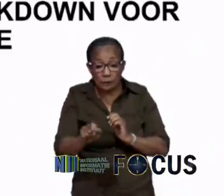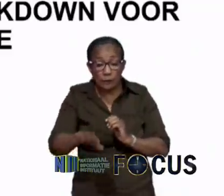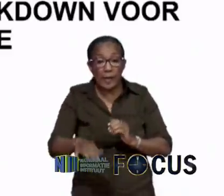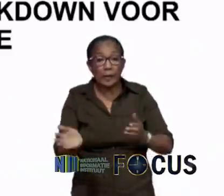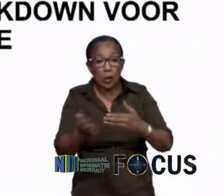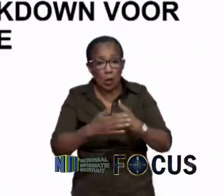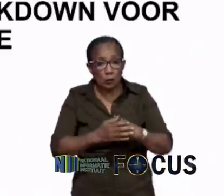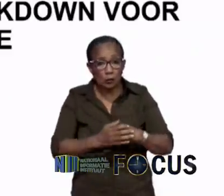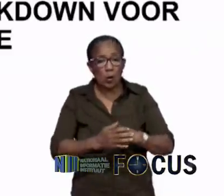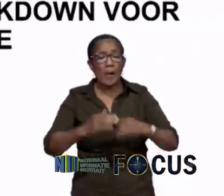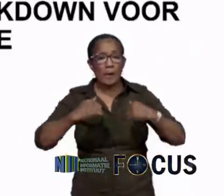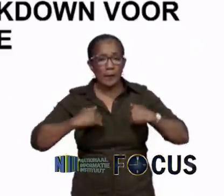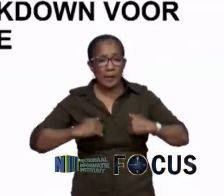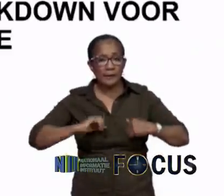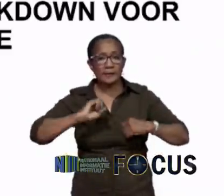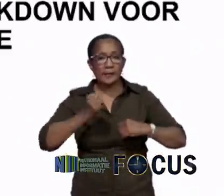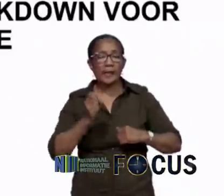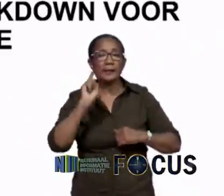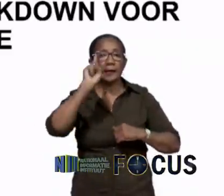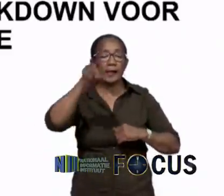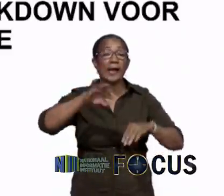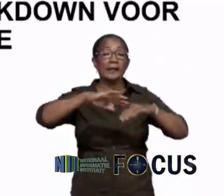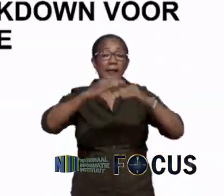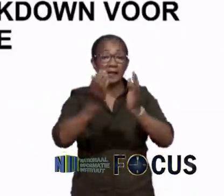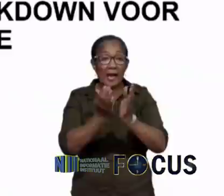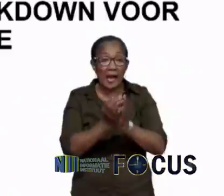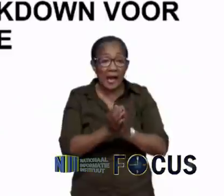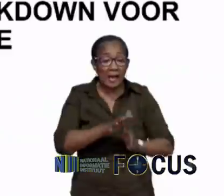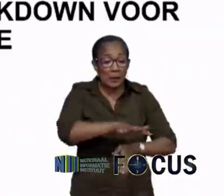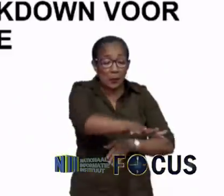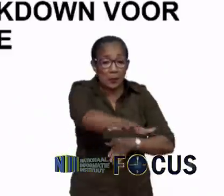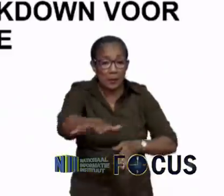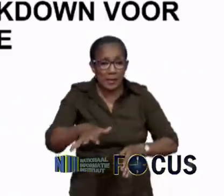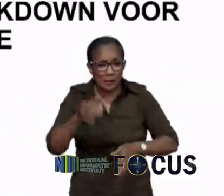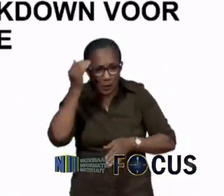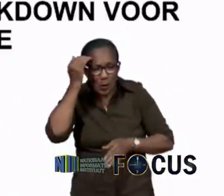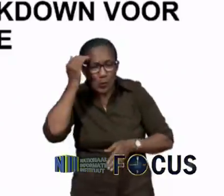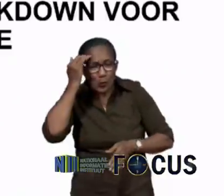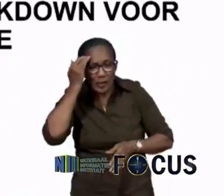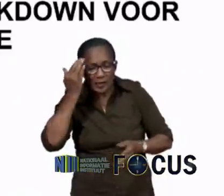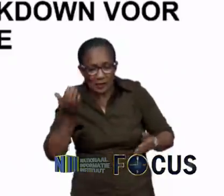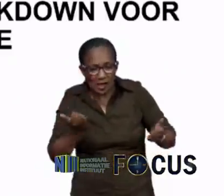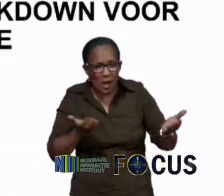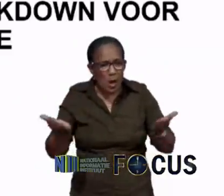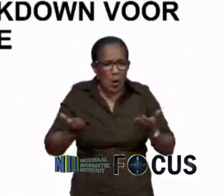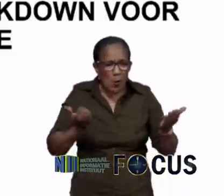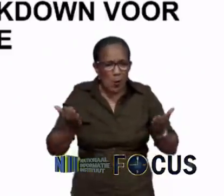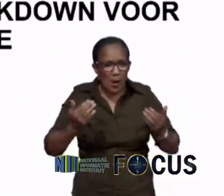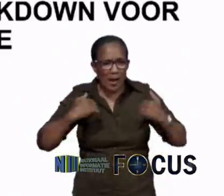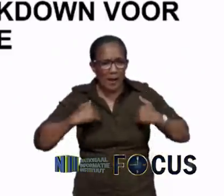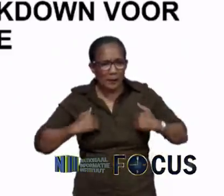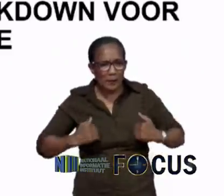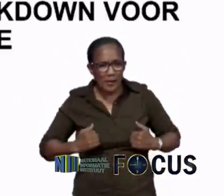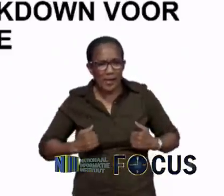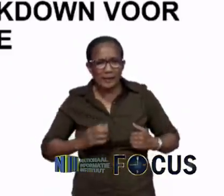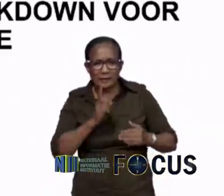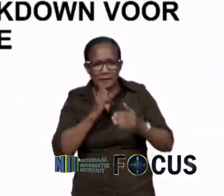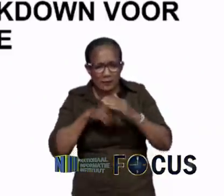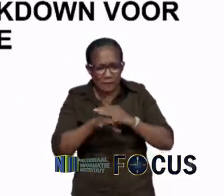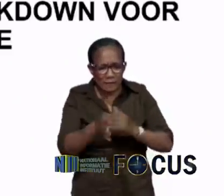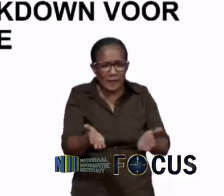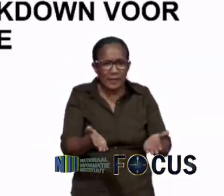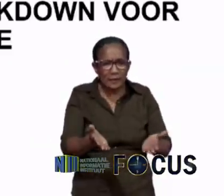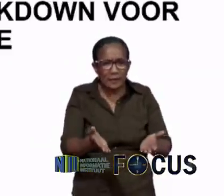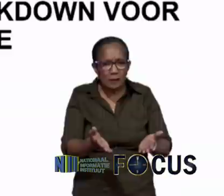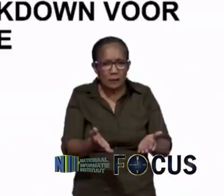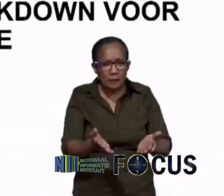go in alle den bierdi, pedes denki, pedes sabi, dat want to sma ek mopo furu, mopo,